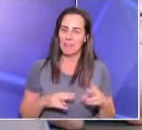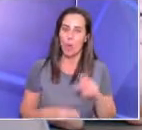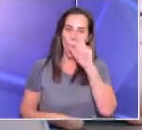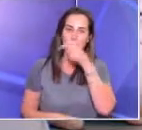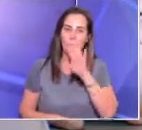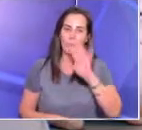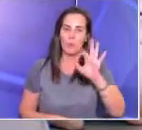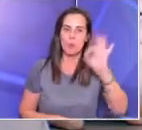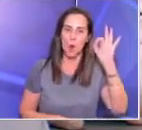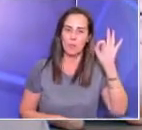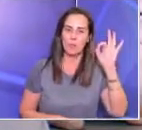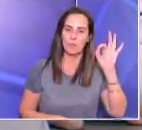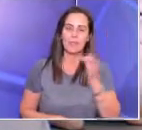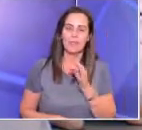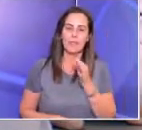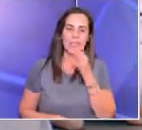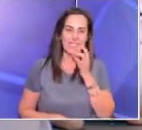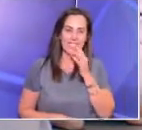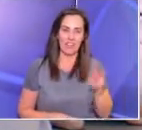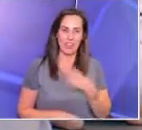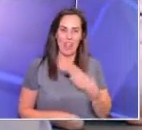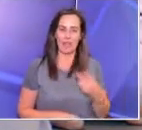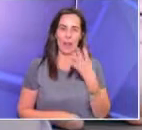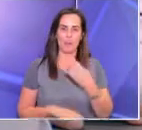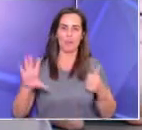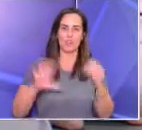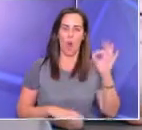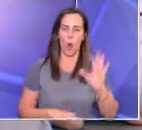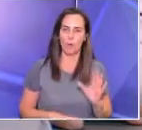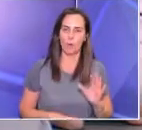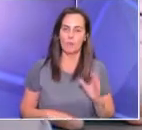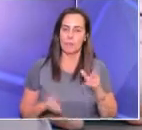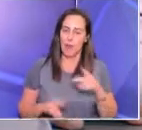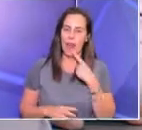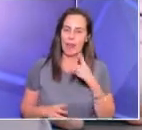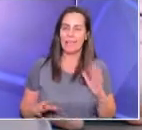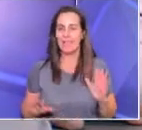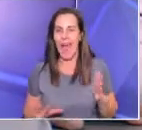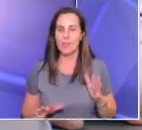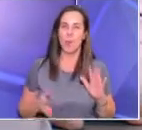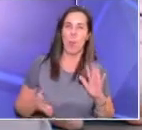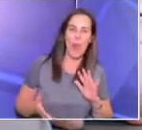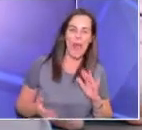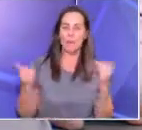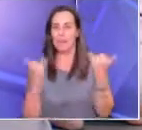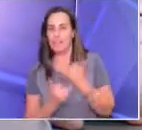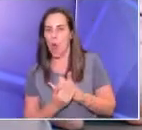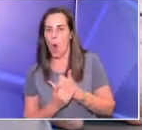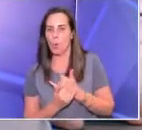נטו, חולדאי 45%, אראל וזמיר ביחד 46%. אתה יכול להגיד יענו, אולי